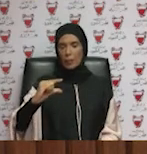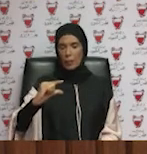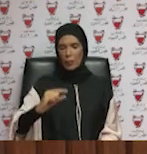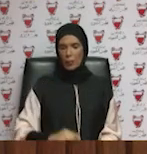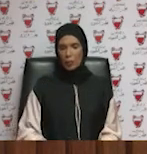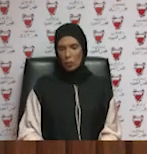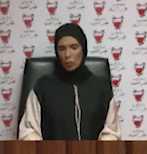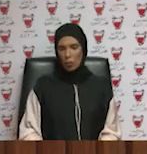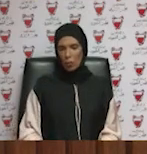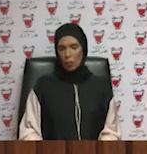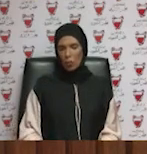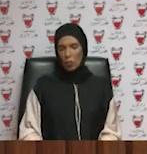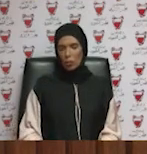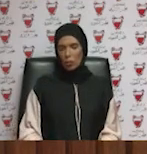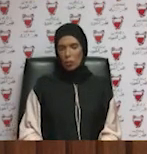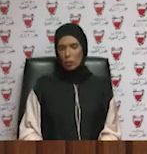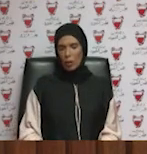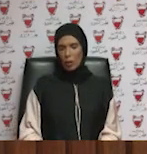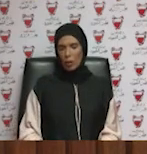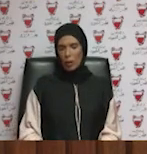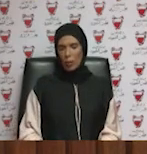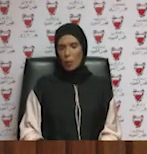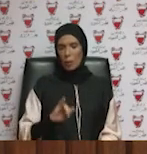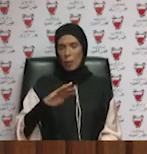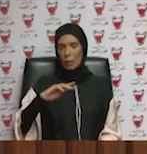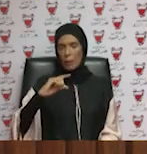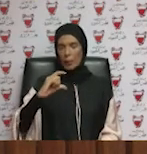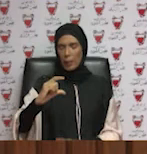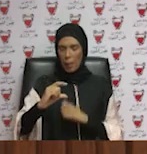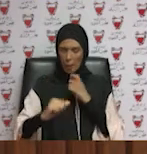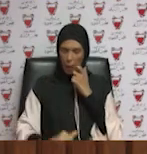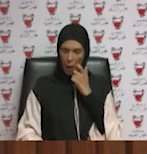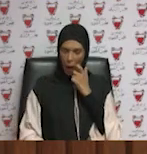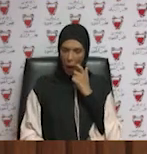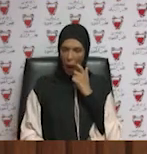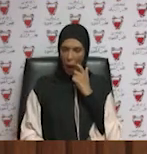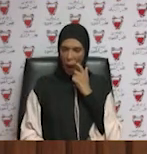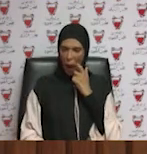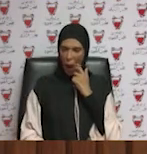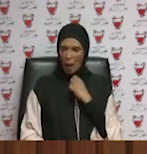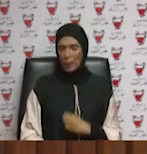سالم العريض وسعادة الدكتور محمد علي الخزاعي وسعادة